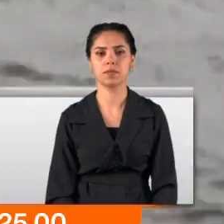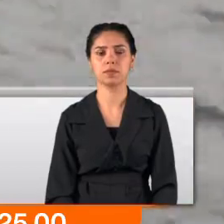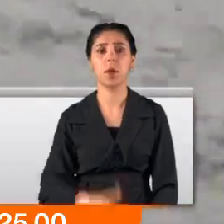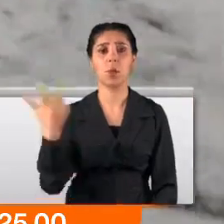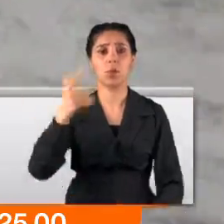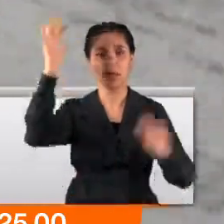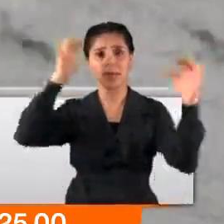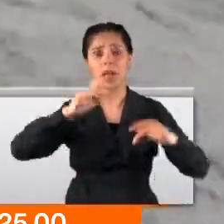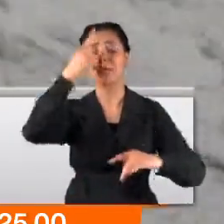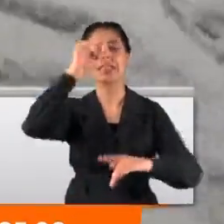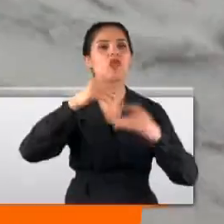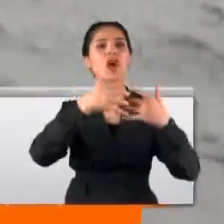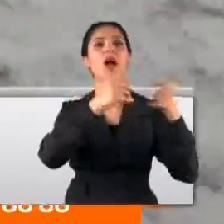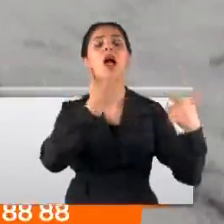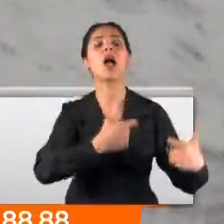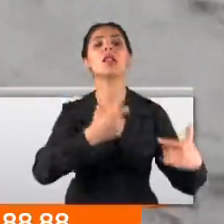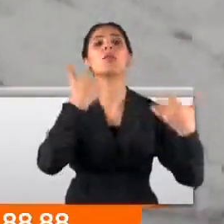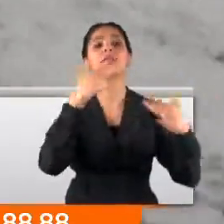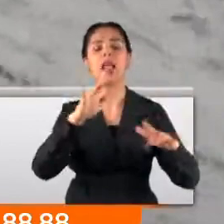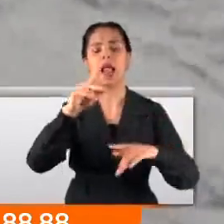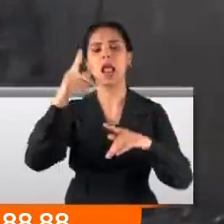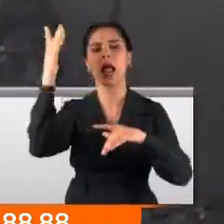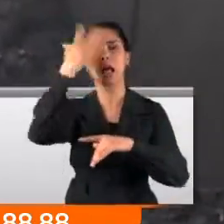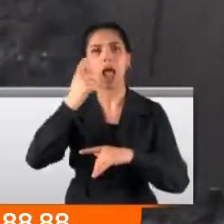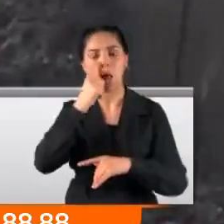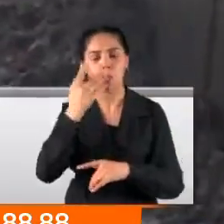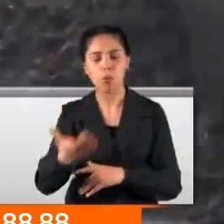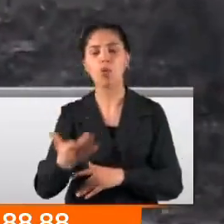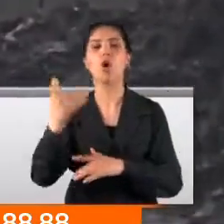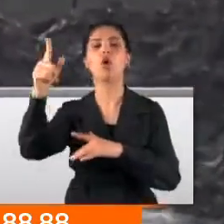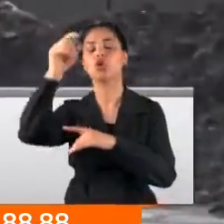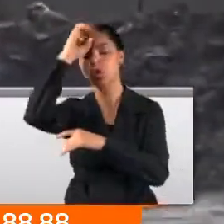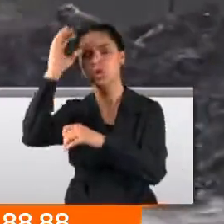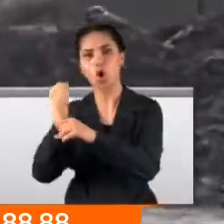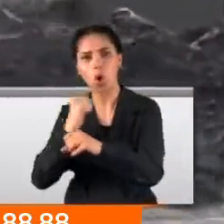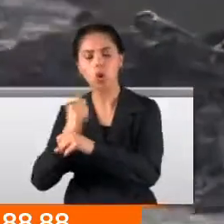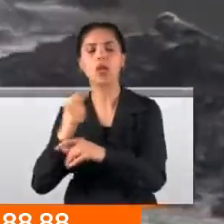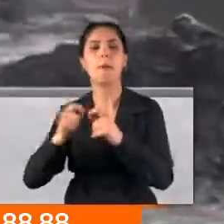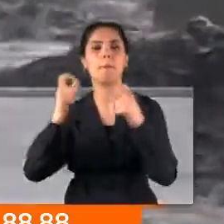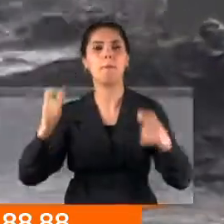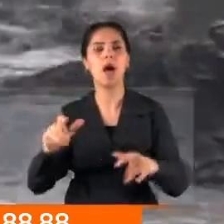Şiddetli yağış sadece Kastamonu değil, Karabük, Zonguldak, Sinop ve Bartın'da da sele sebep oldu.